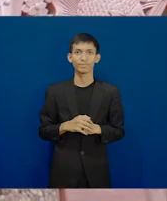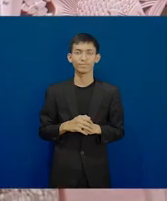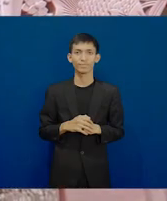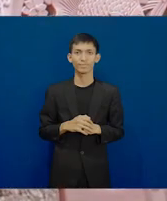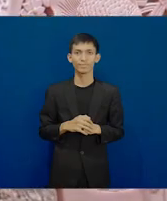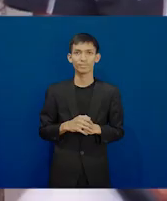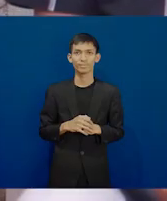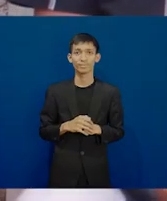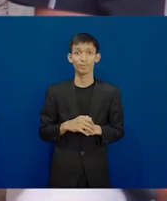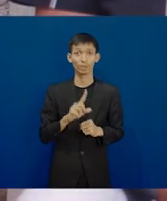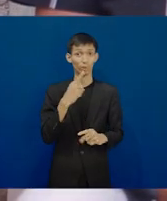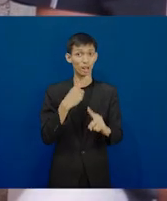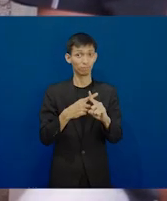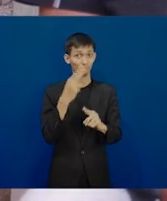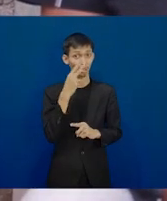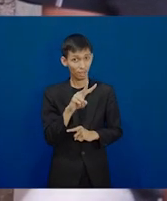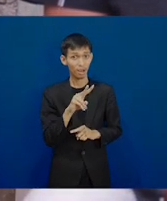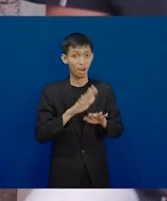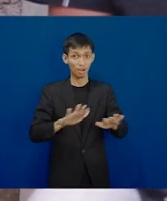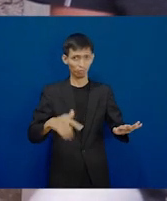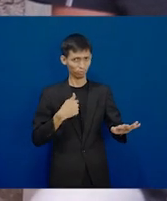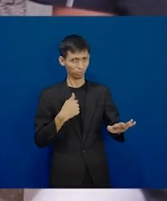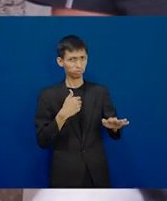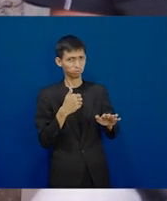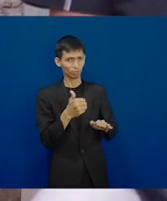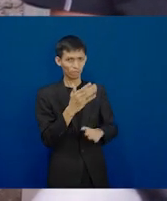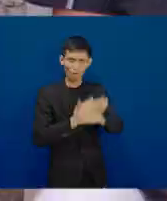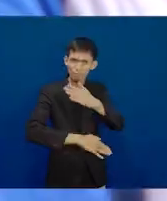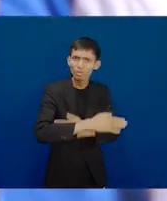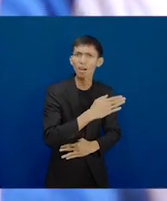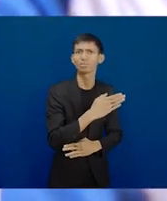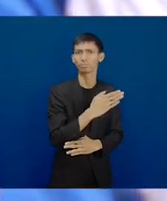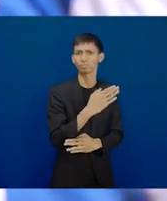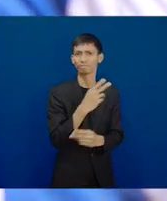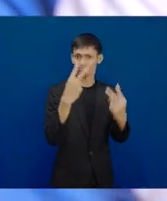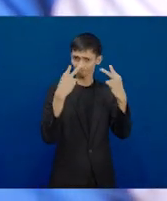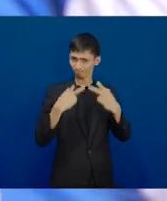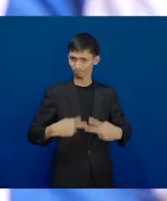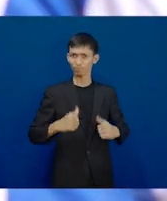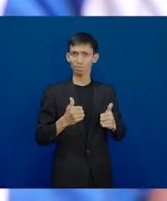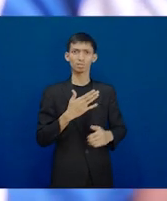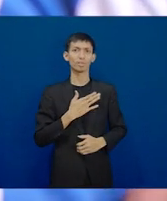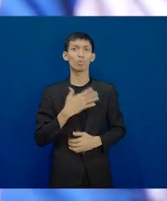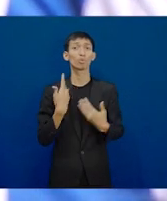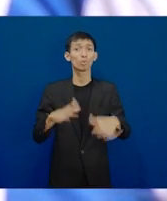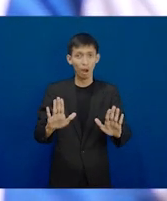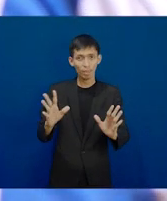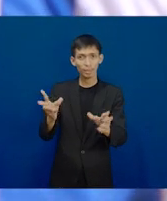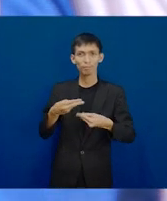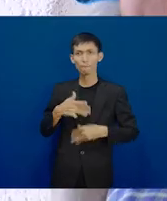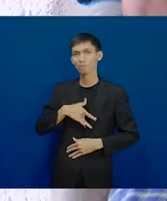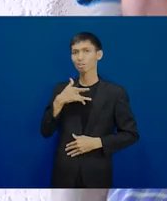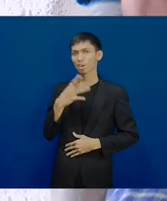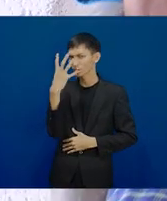diri waktu pertama itu anak saya kondisi keadaannya begini maka se pernah